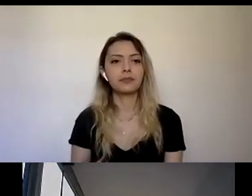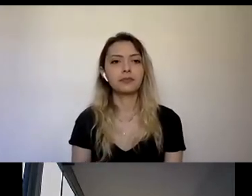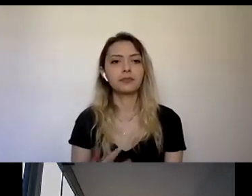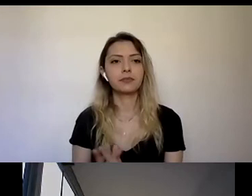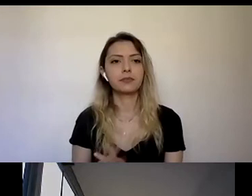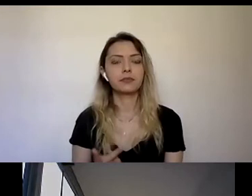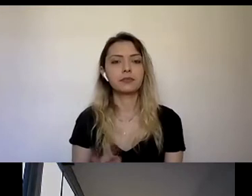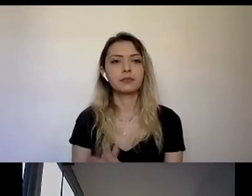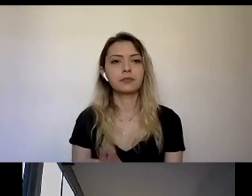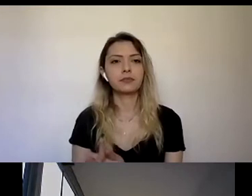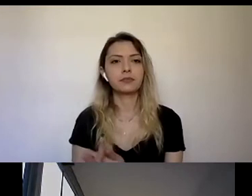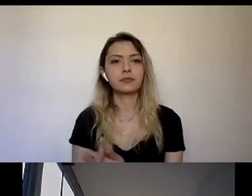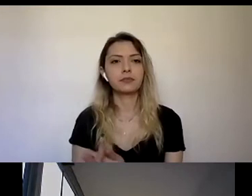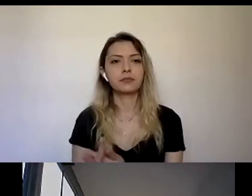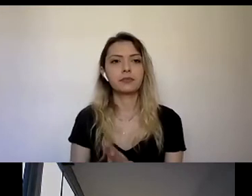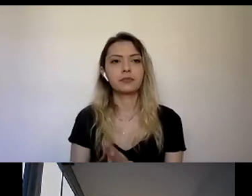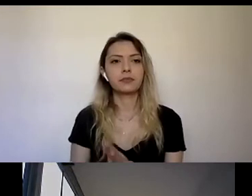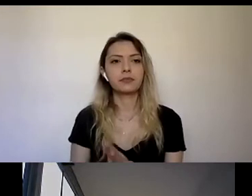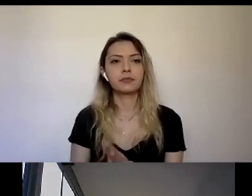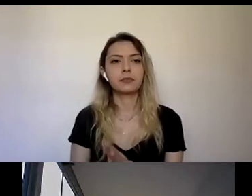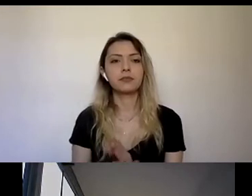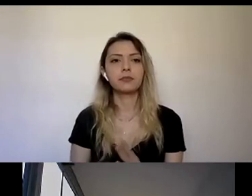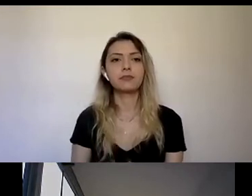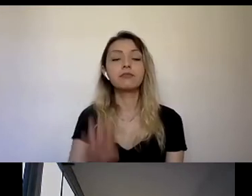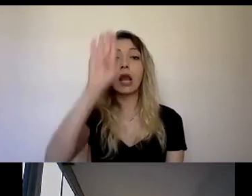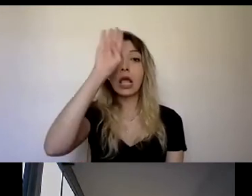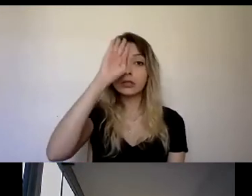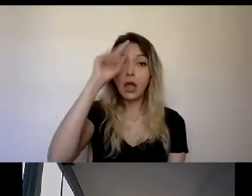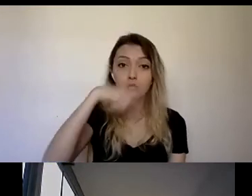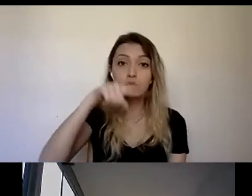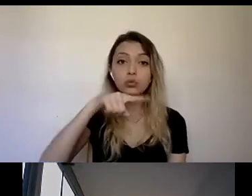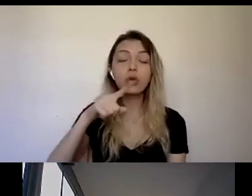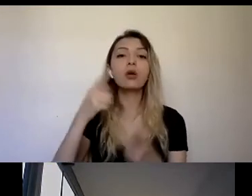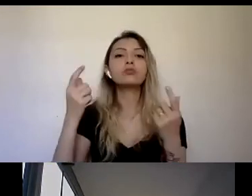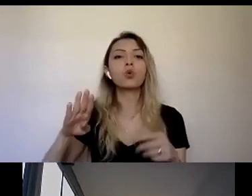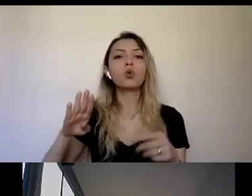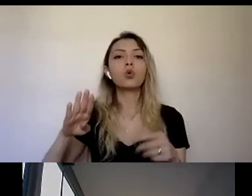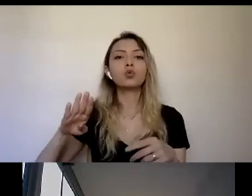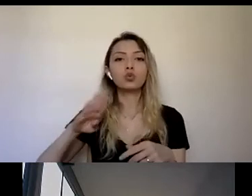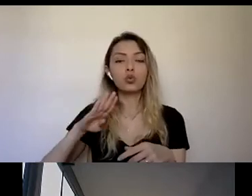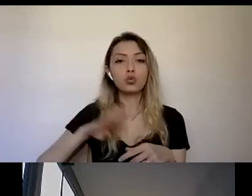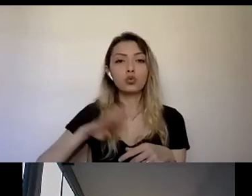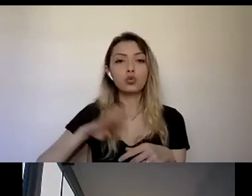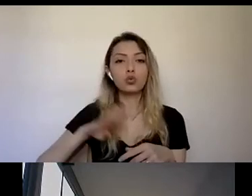İstanbul'da çocukların COVID zamanında haklara erişimiyle ilgili bir izleme çalışması